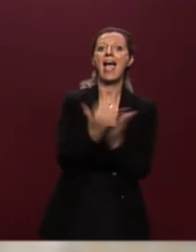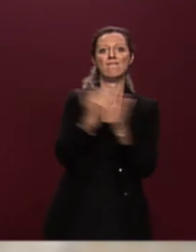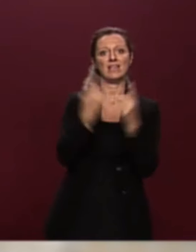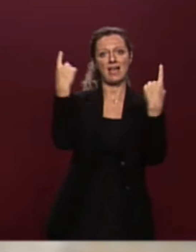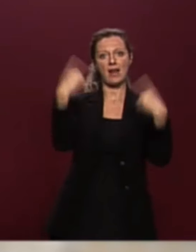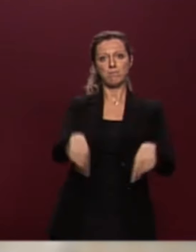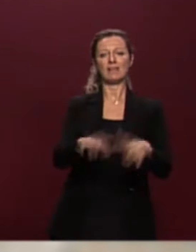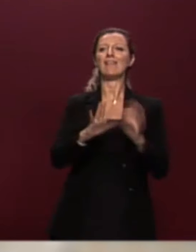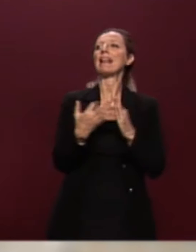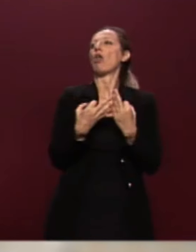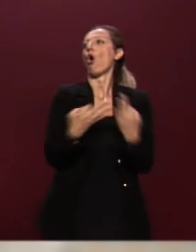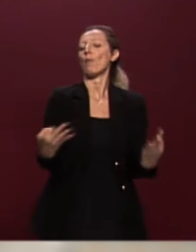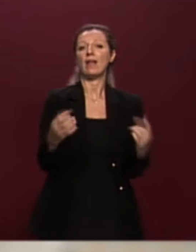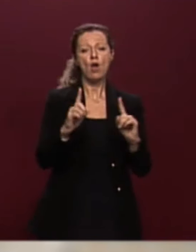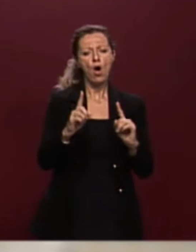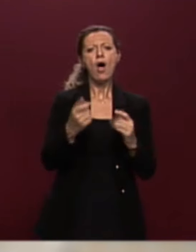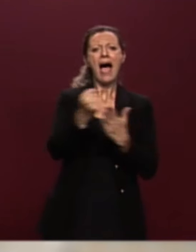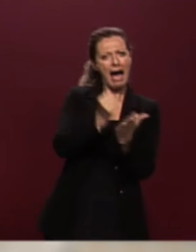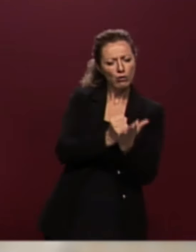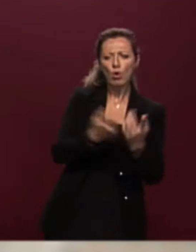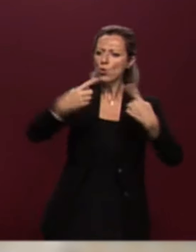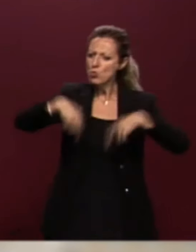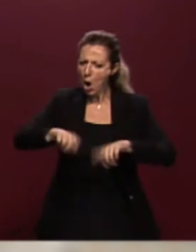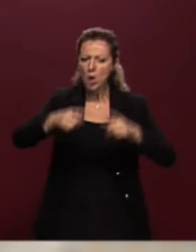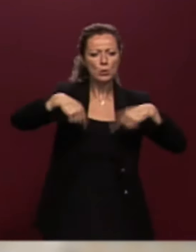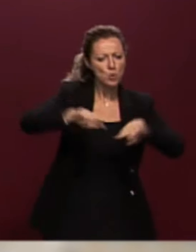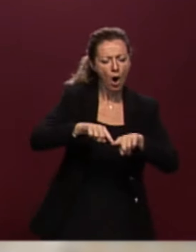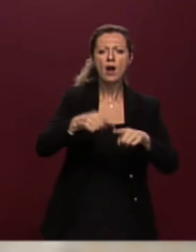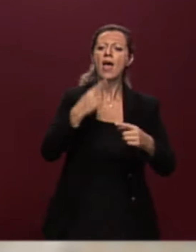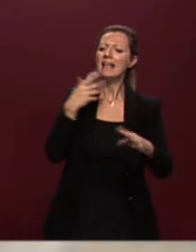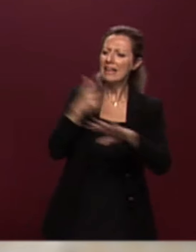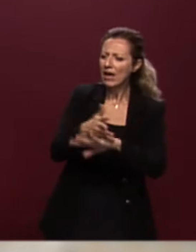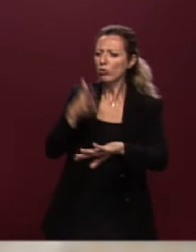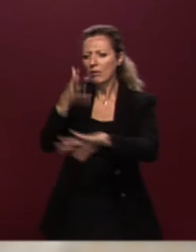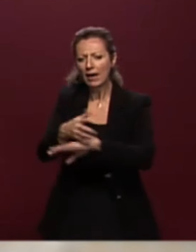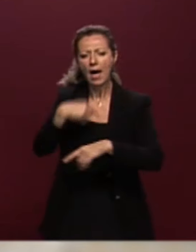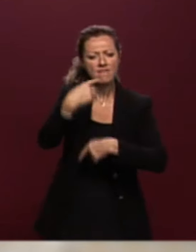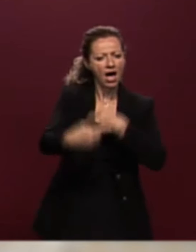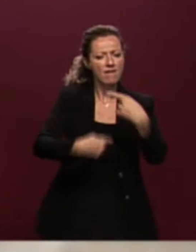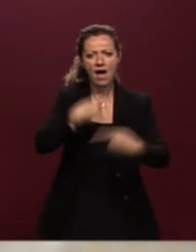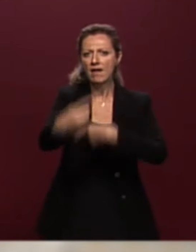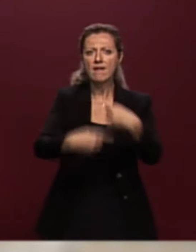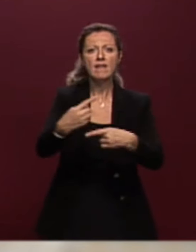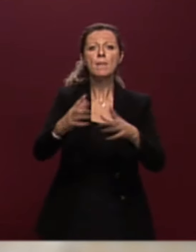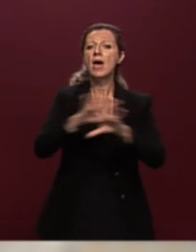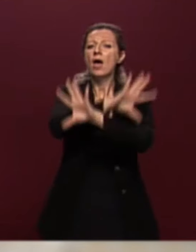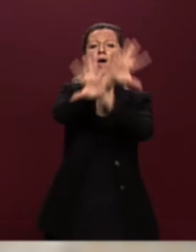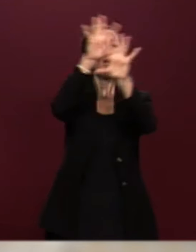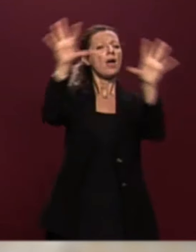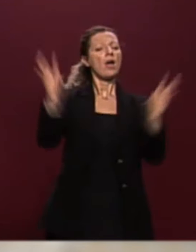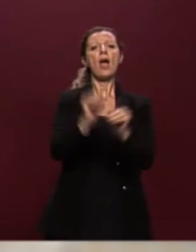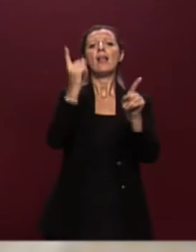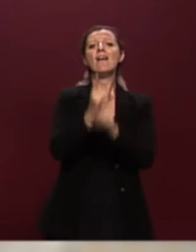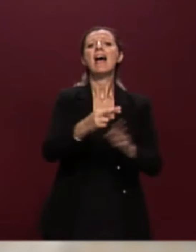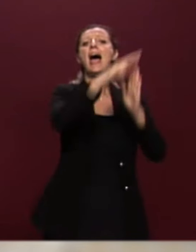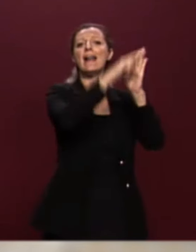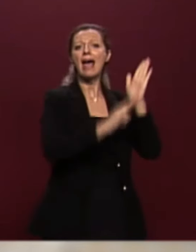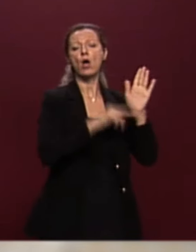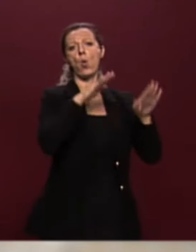dopo atto, riunione dopo riunione, intervento dopo intervento, per un'azione complessiva che utilizzi le regole,